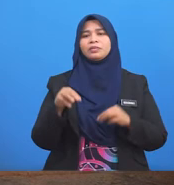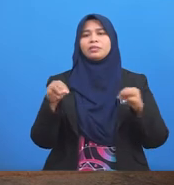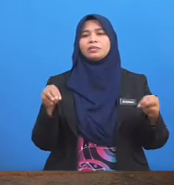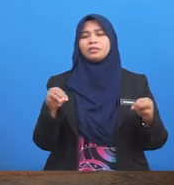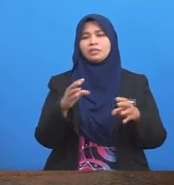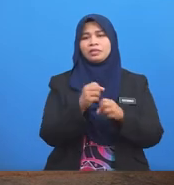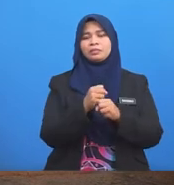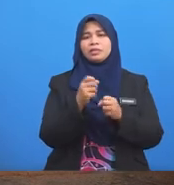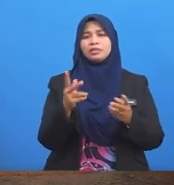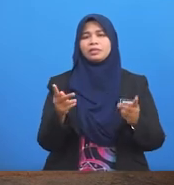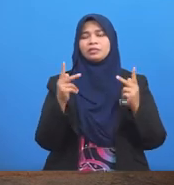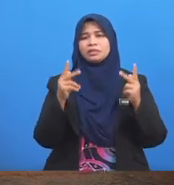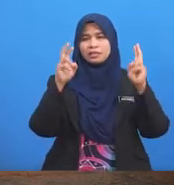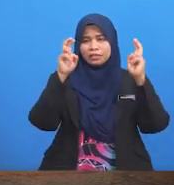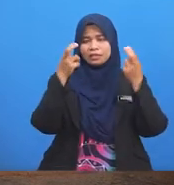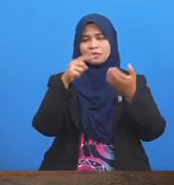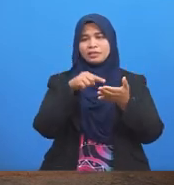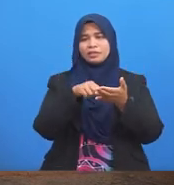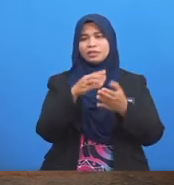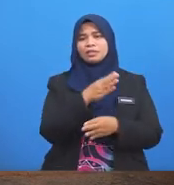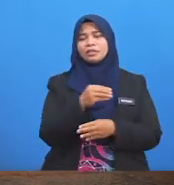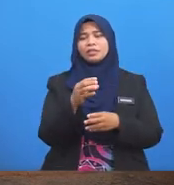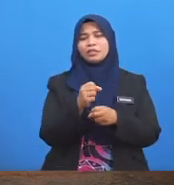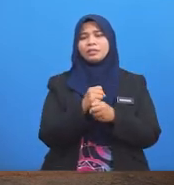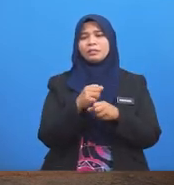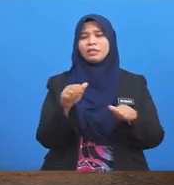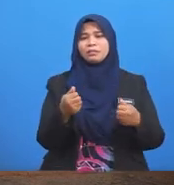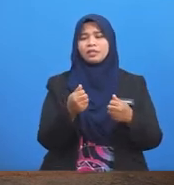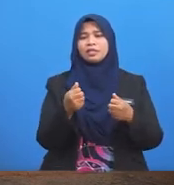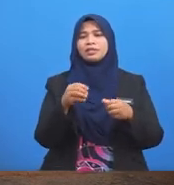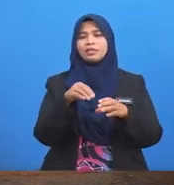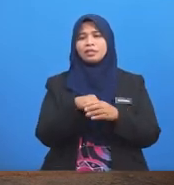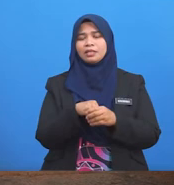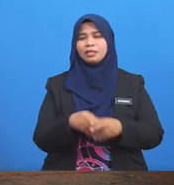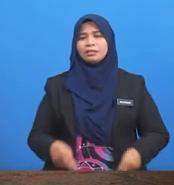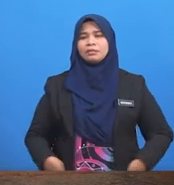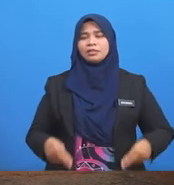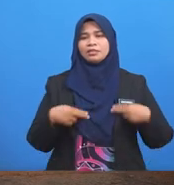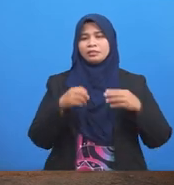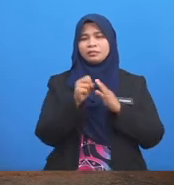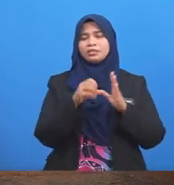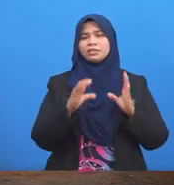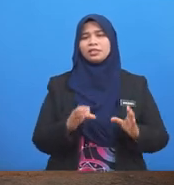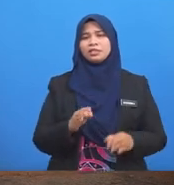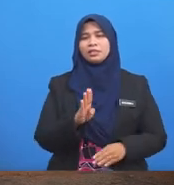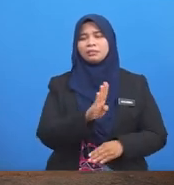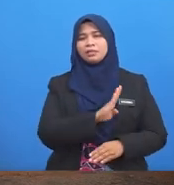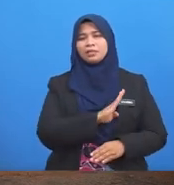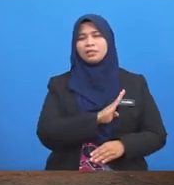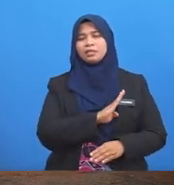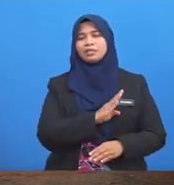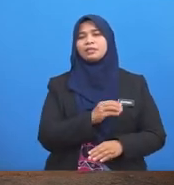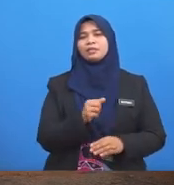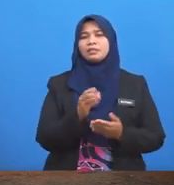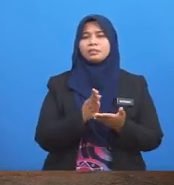menguasai topik ini dan seterusnya mengamalkannya dalam kehidupan secara beradab dan istiqomah. Sehingga